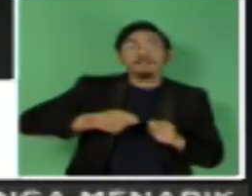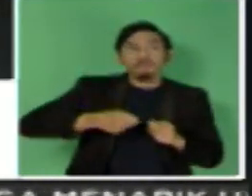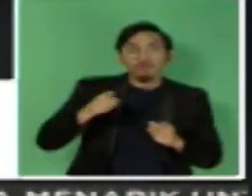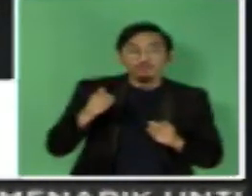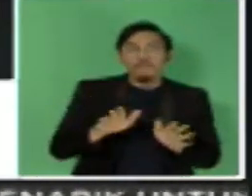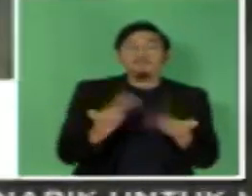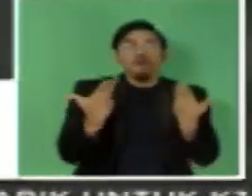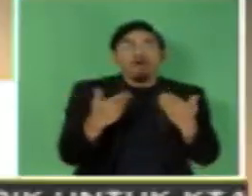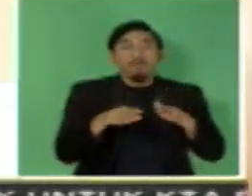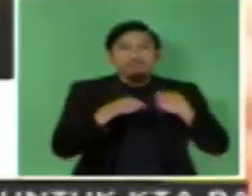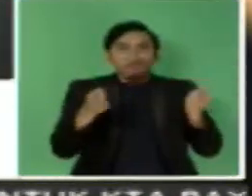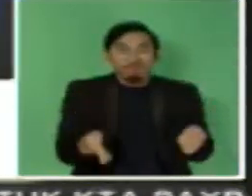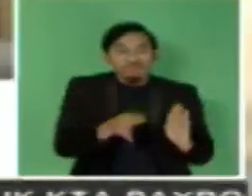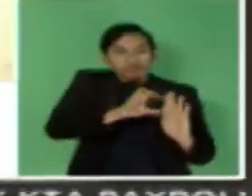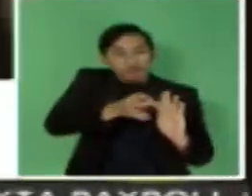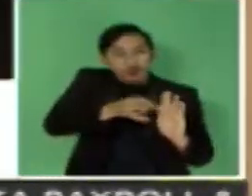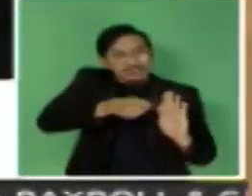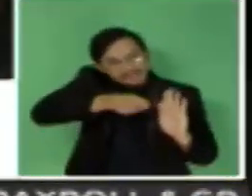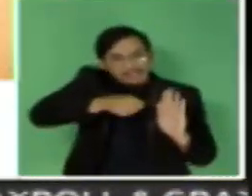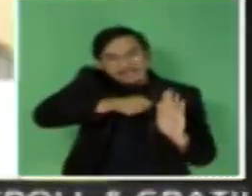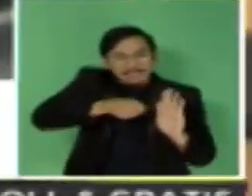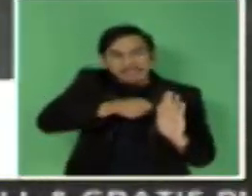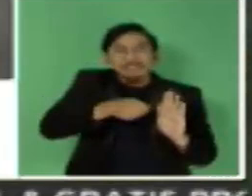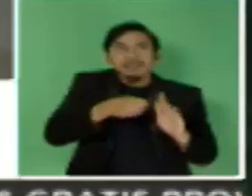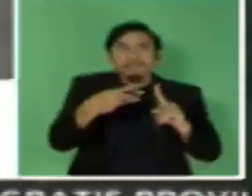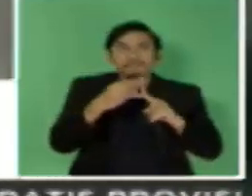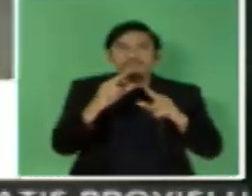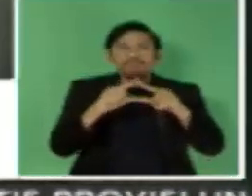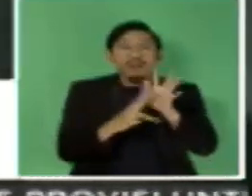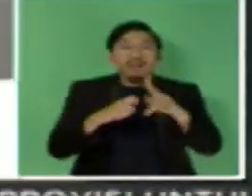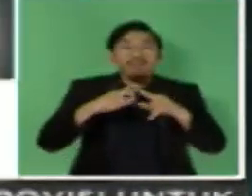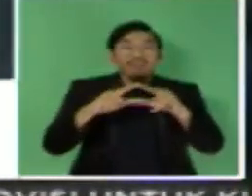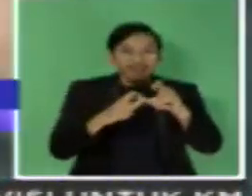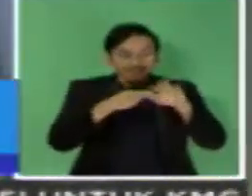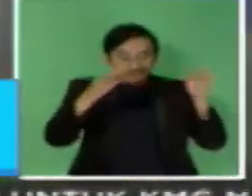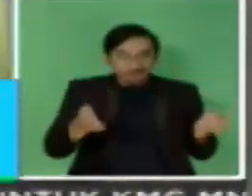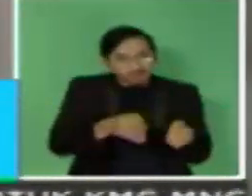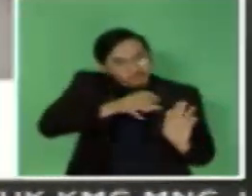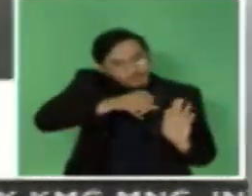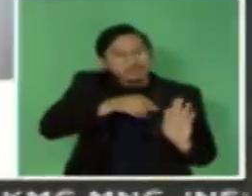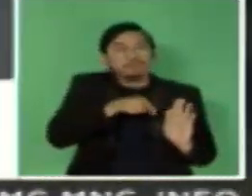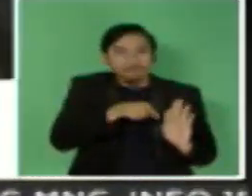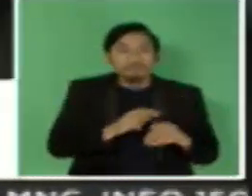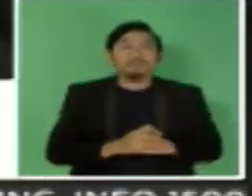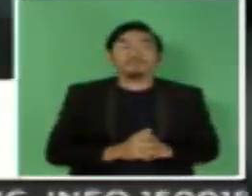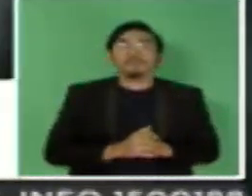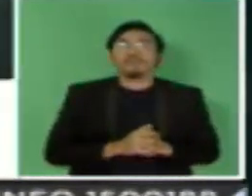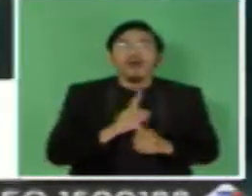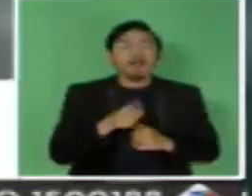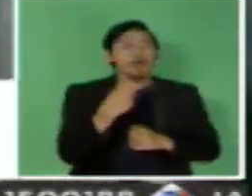rumah mewah ini. Petugas pun keluar membawa sebuah brankas, kardus yang berisi dokumen, dua tas ransel, serta